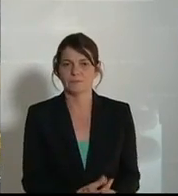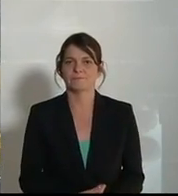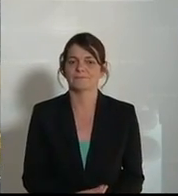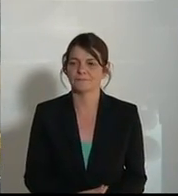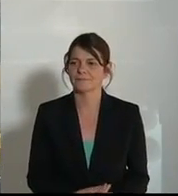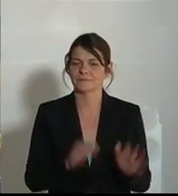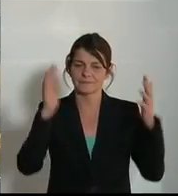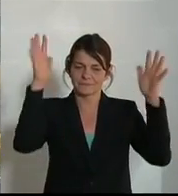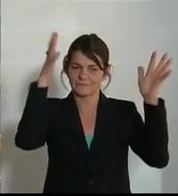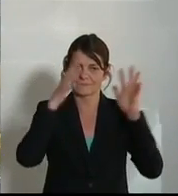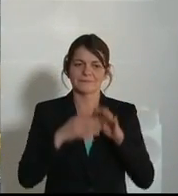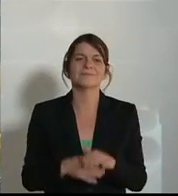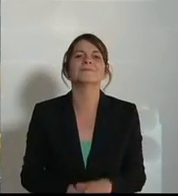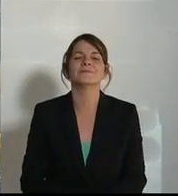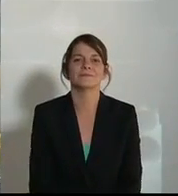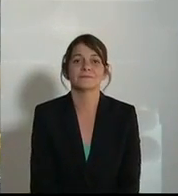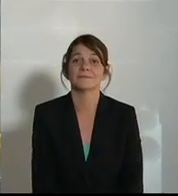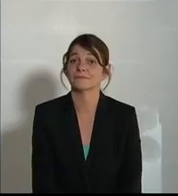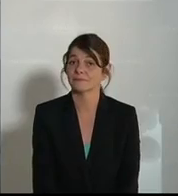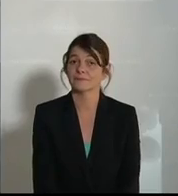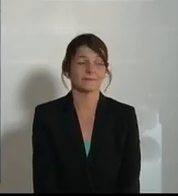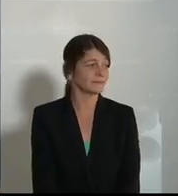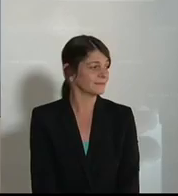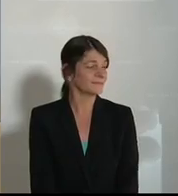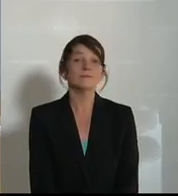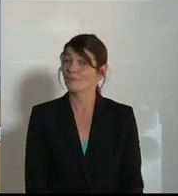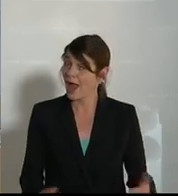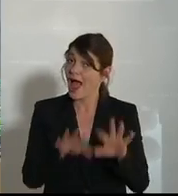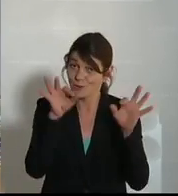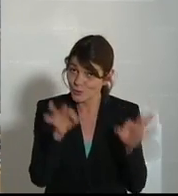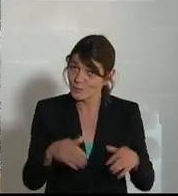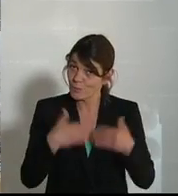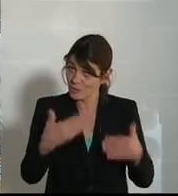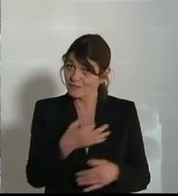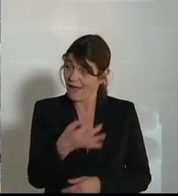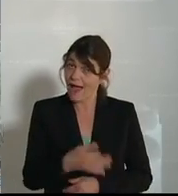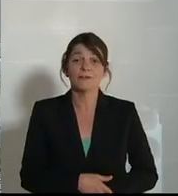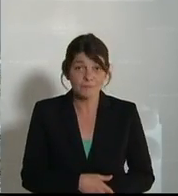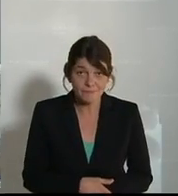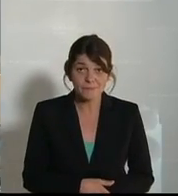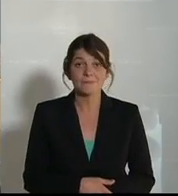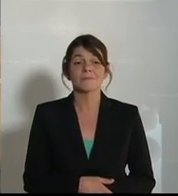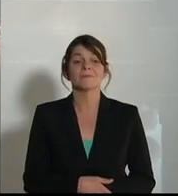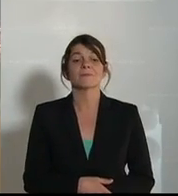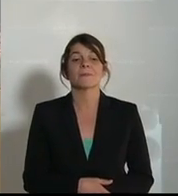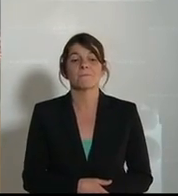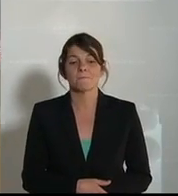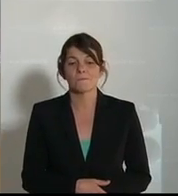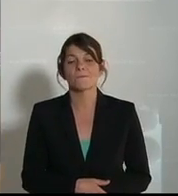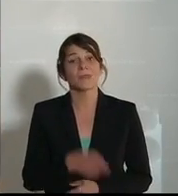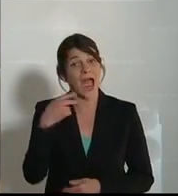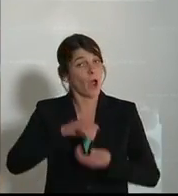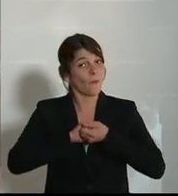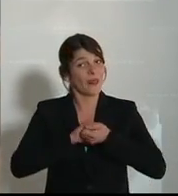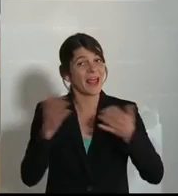Markus Vogel war das. Von der SPÖ bei der ÖVP laufe man gegen eine Wand, denn Bauern stünden unter Preisdruck und sie seien